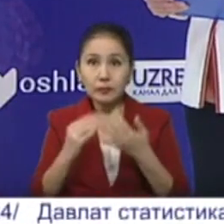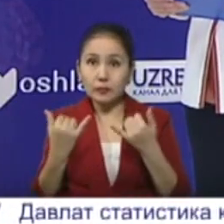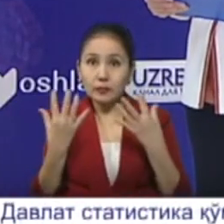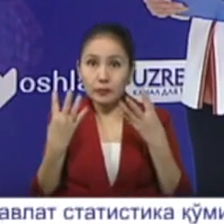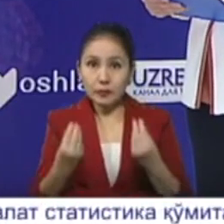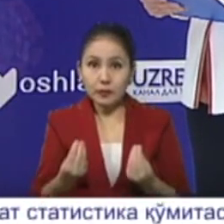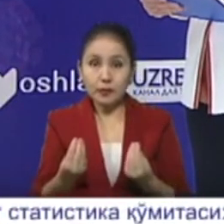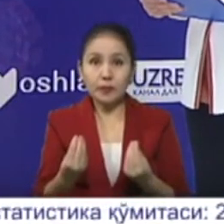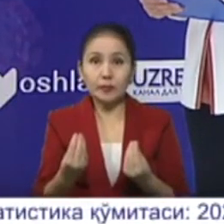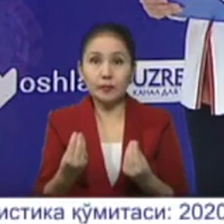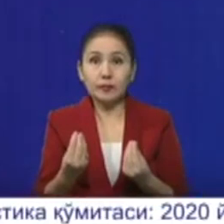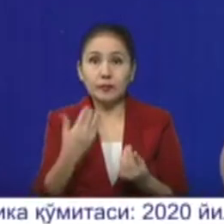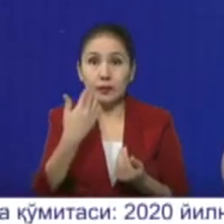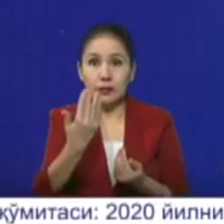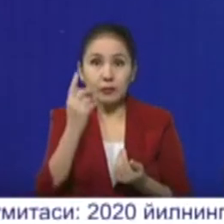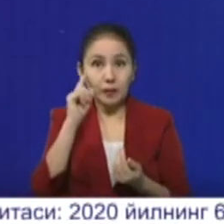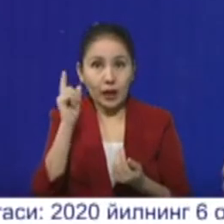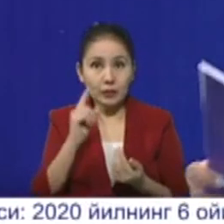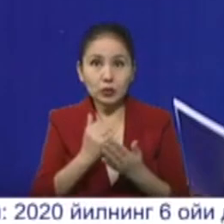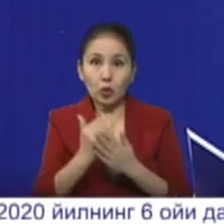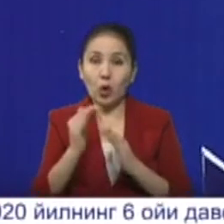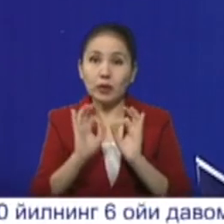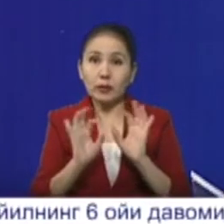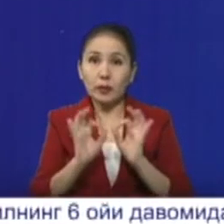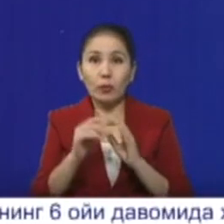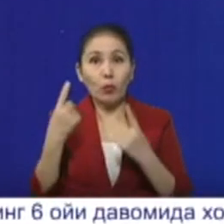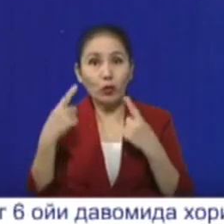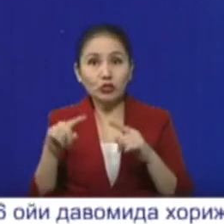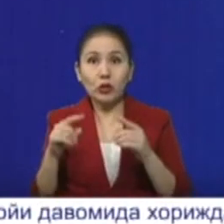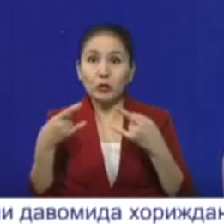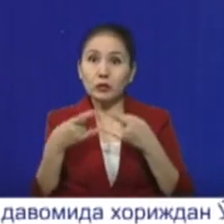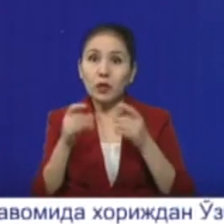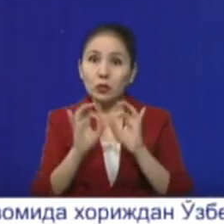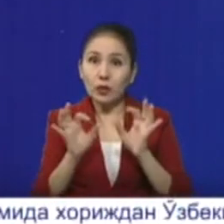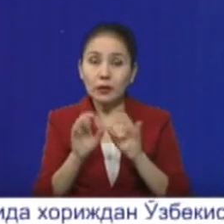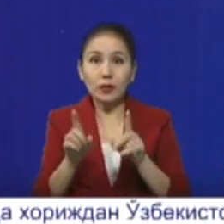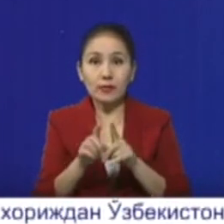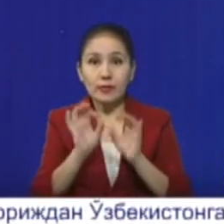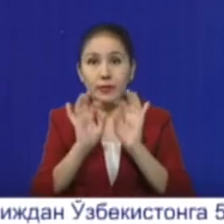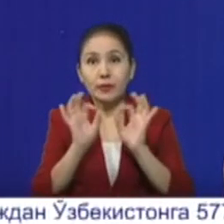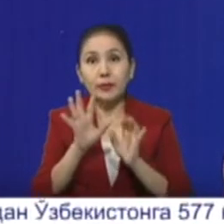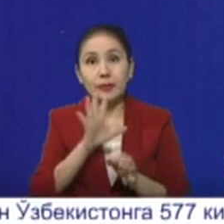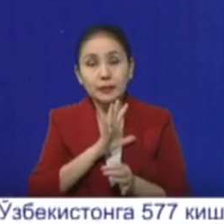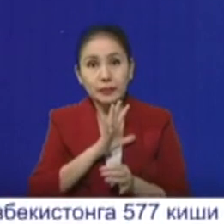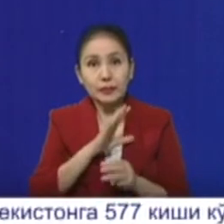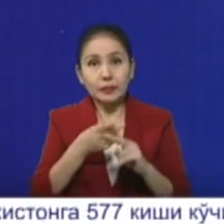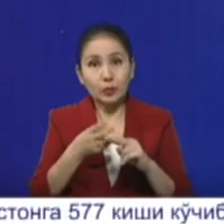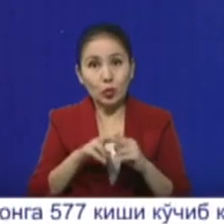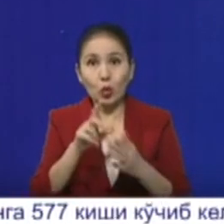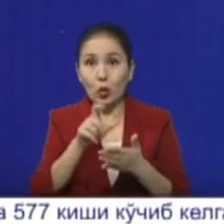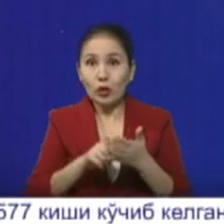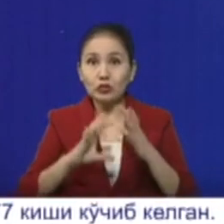kunda siz bilasiz, yuqorida va boshqa ko'rsatuvlarda aytib o'tganimizdek, bu